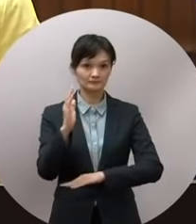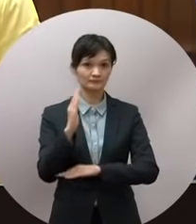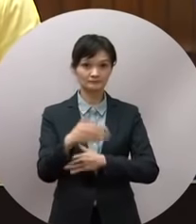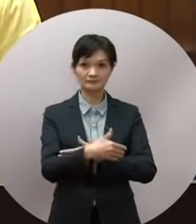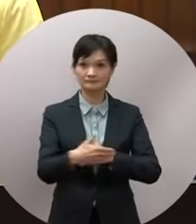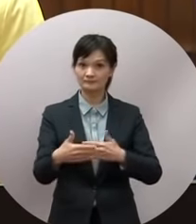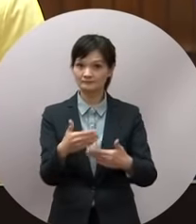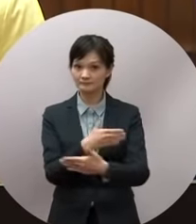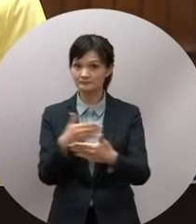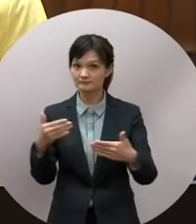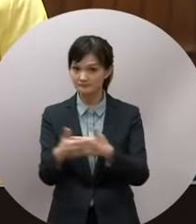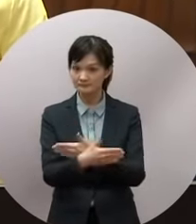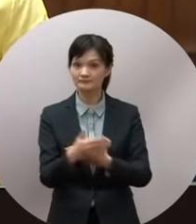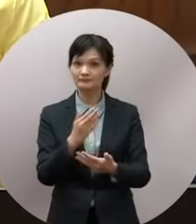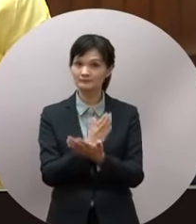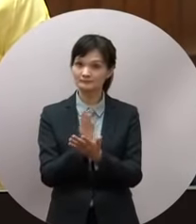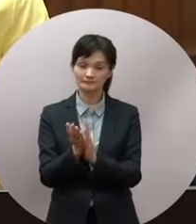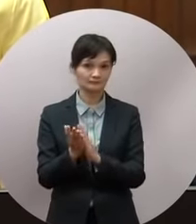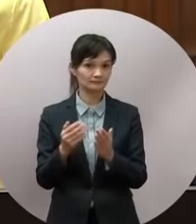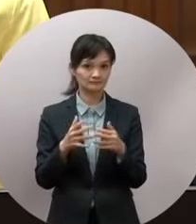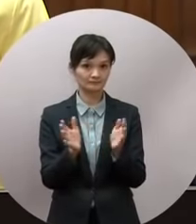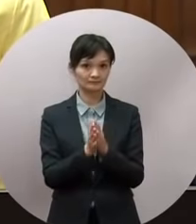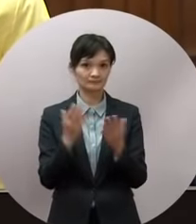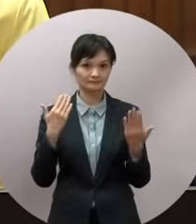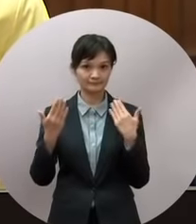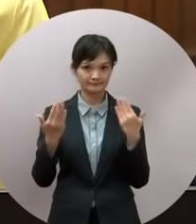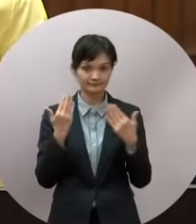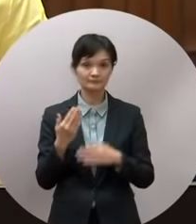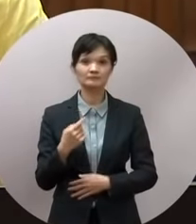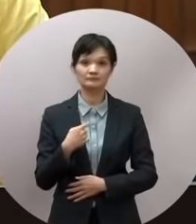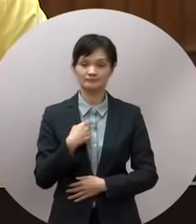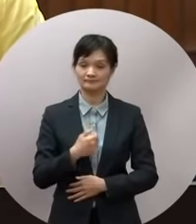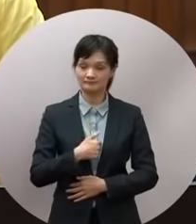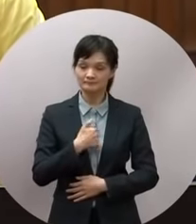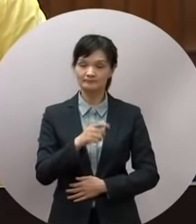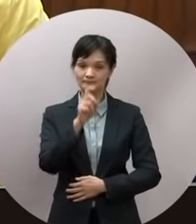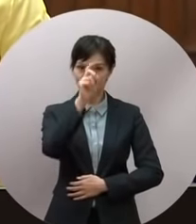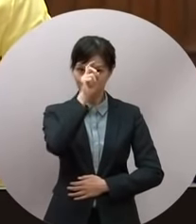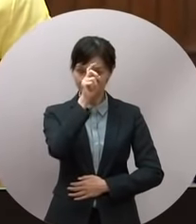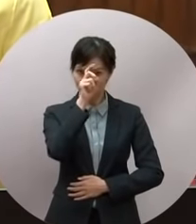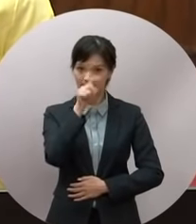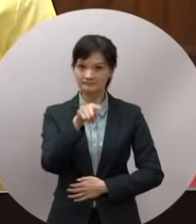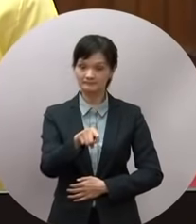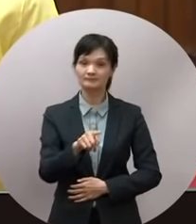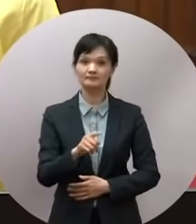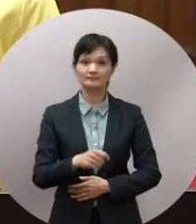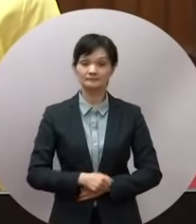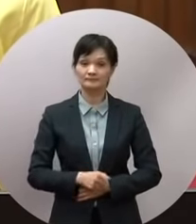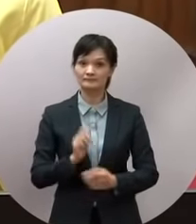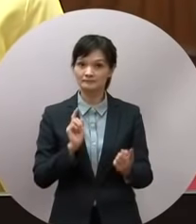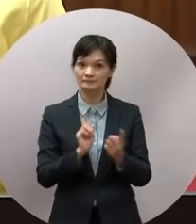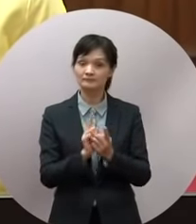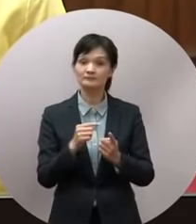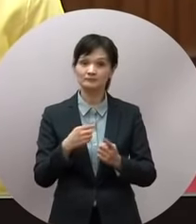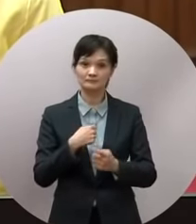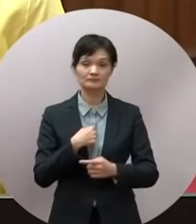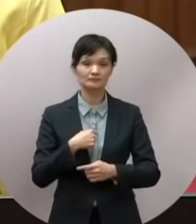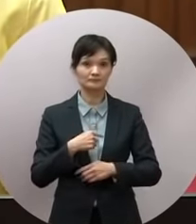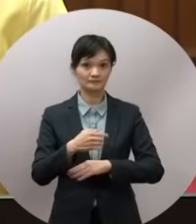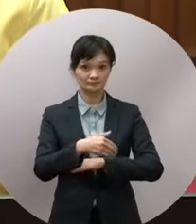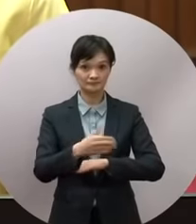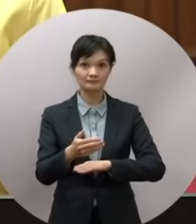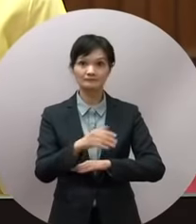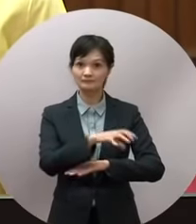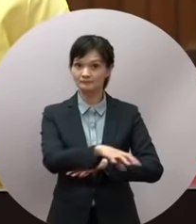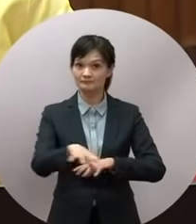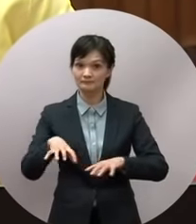用状况都非常的了解啊，所以说我们也非常的期待说在地方的道路的建设上面部长